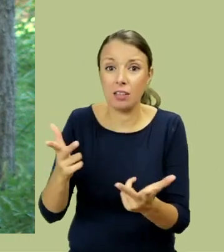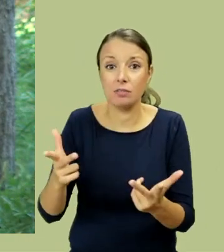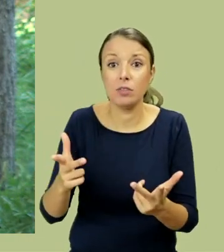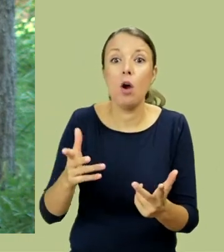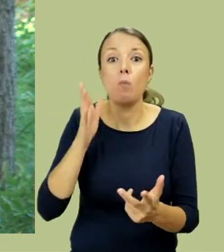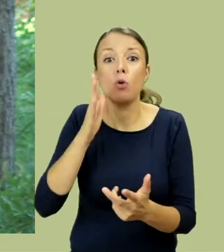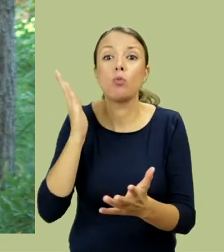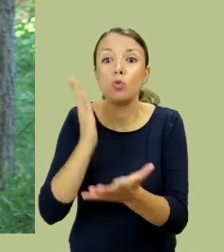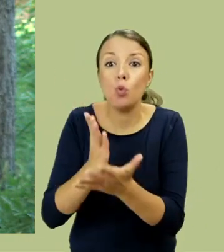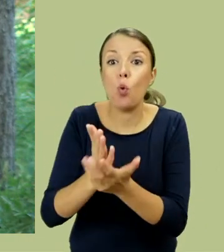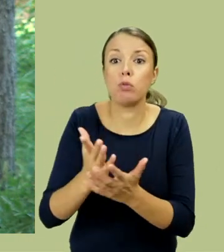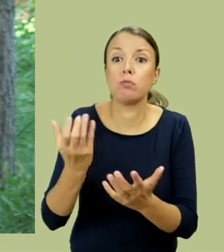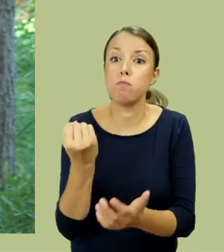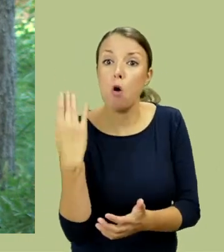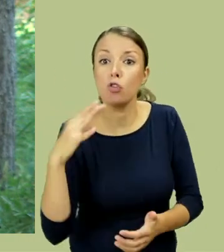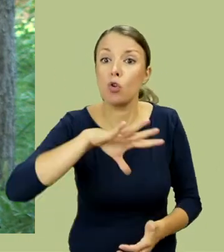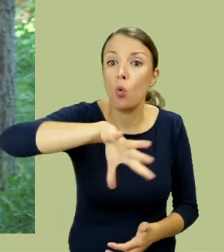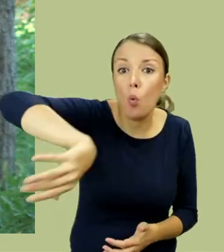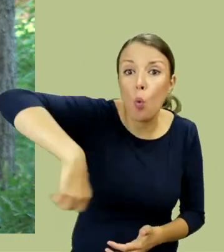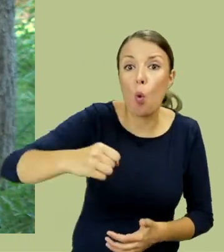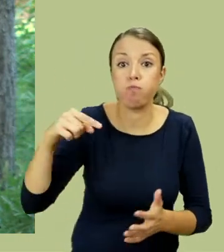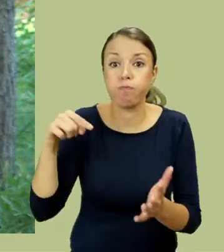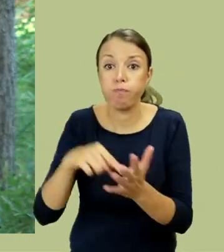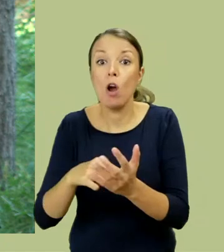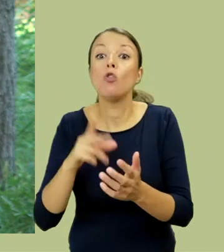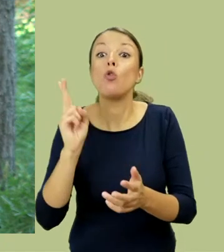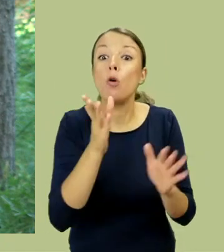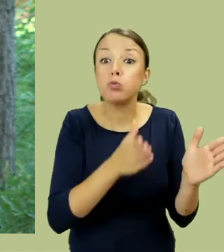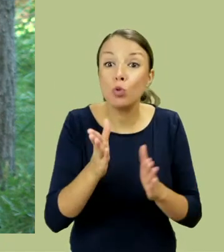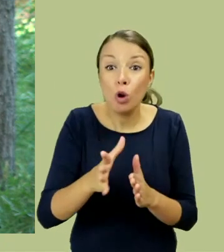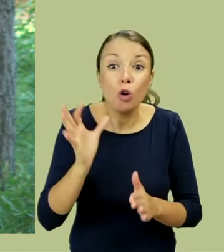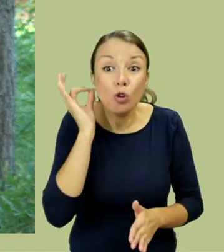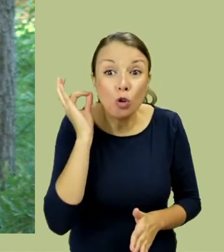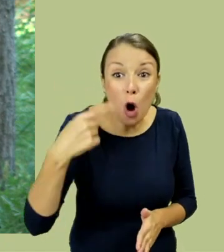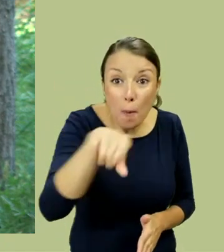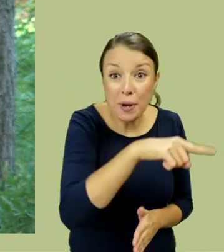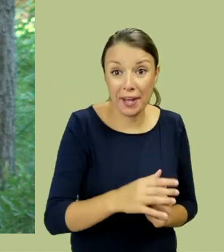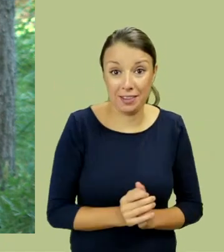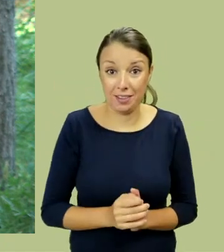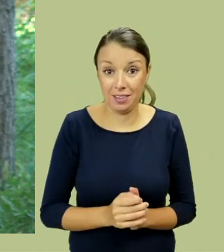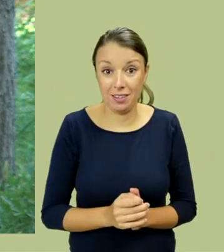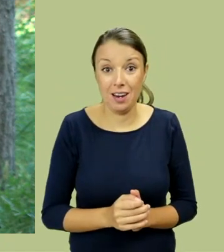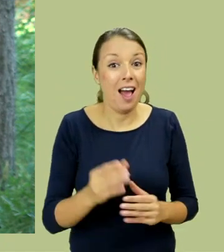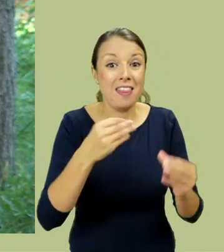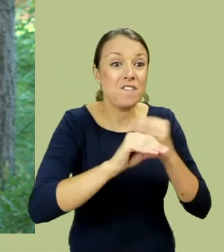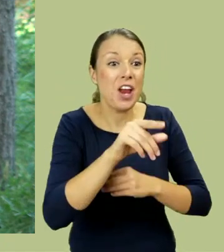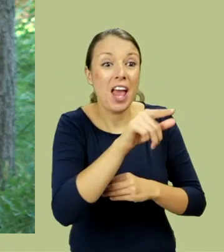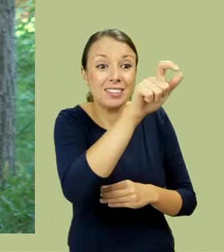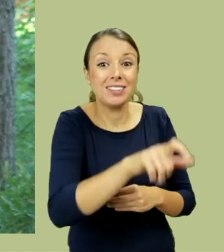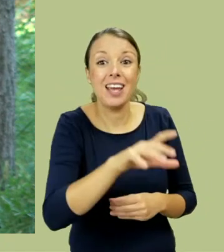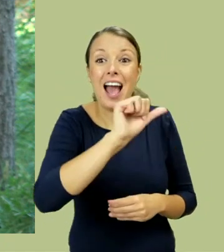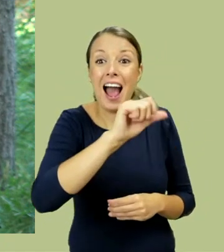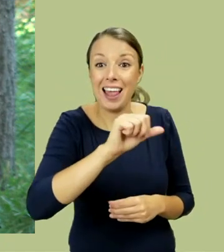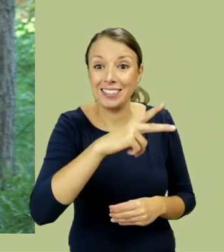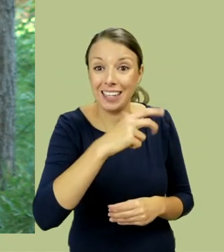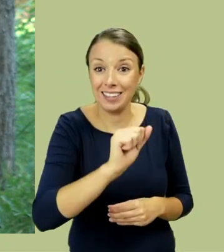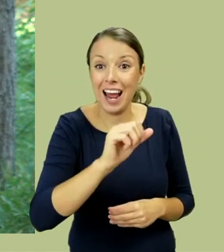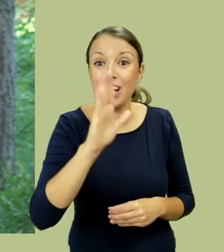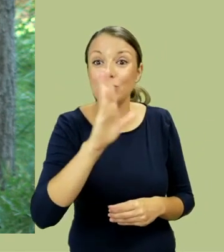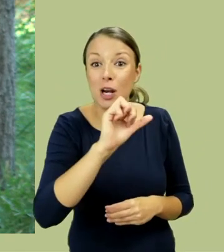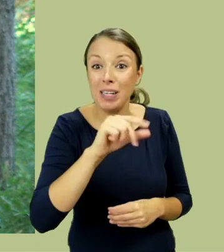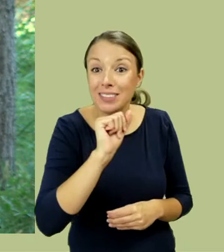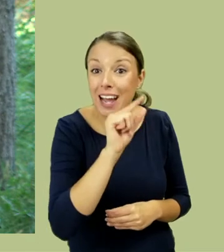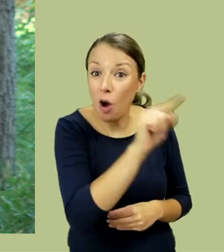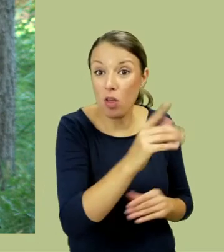z pociągu i uciekną, przygotowywały kobiety, a najbardziej Aleksandra Szczerbińska wówczas. I to ona czekała